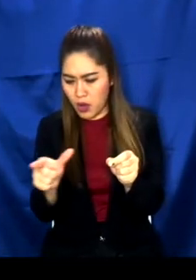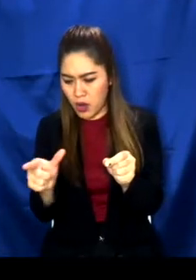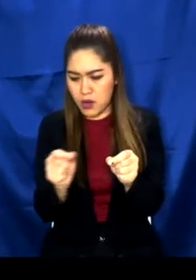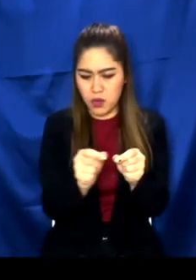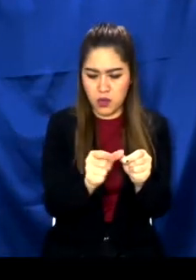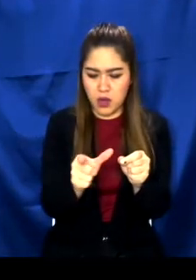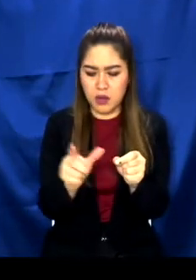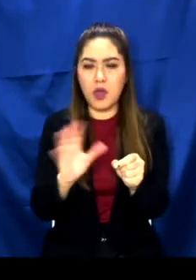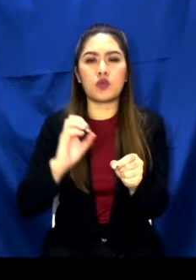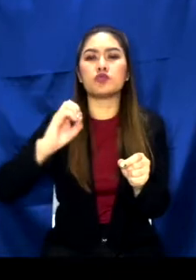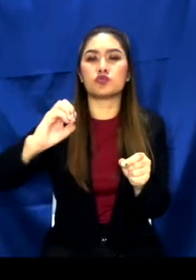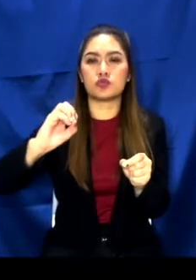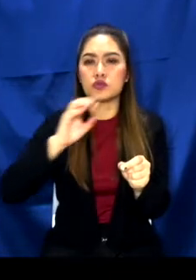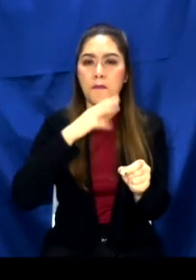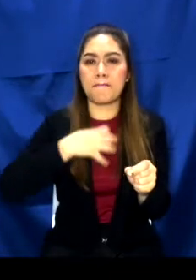ราไม่เอาเราก็ใส่ศูนย์ไป